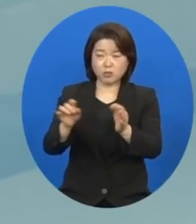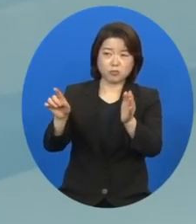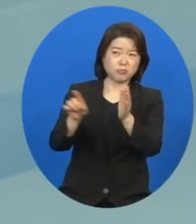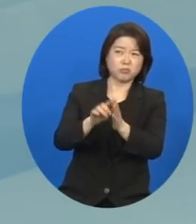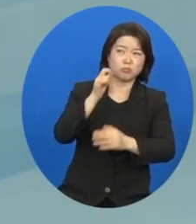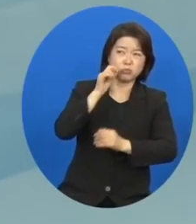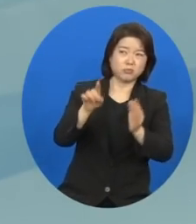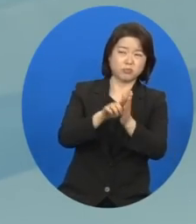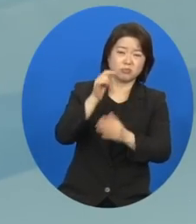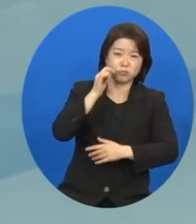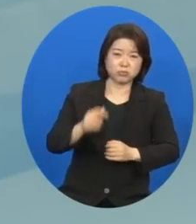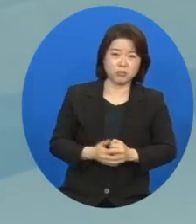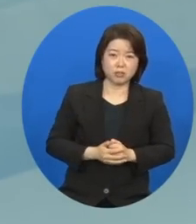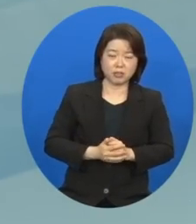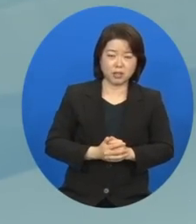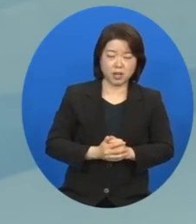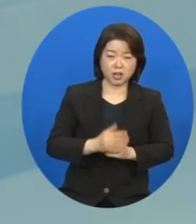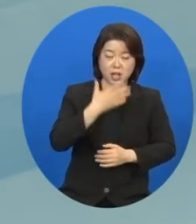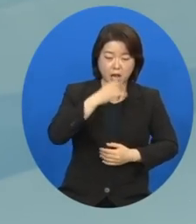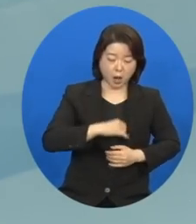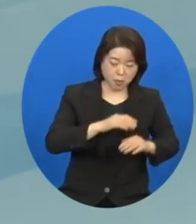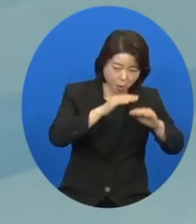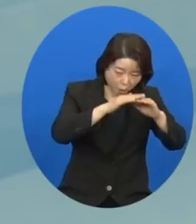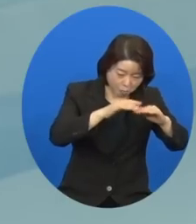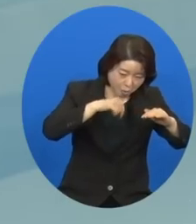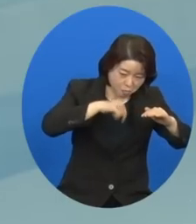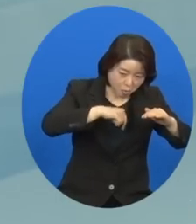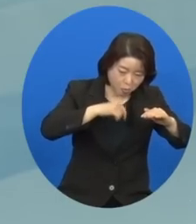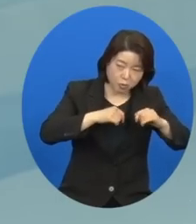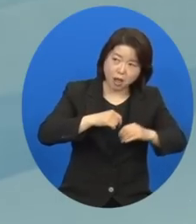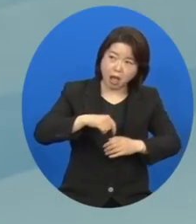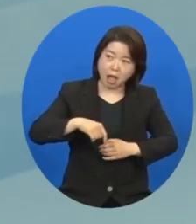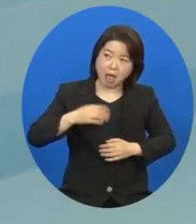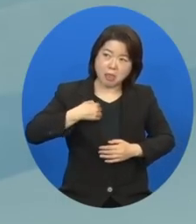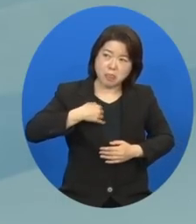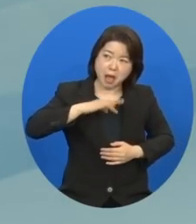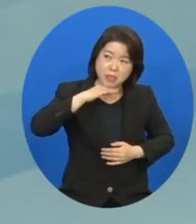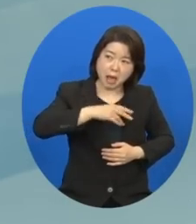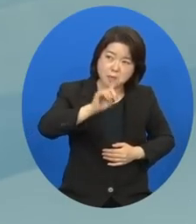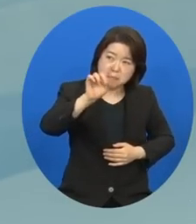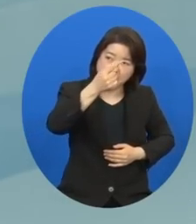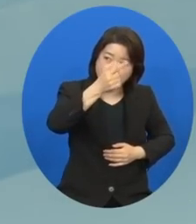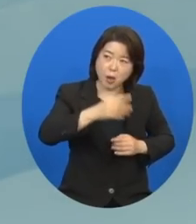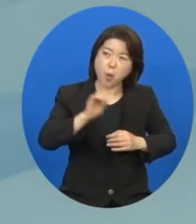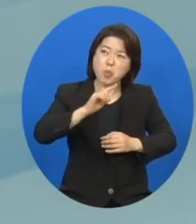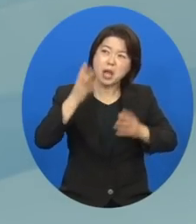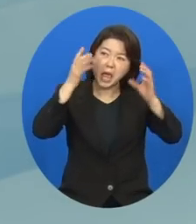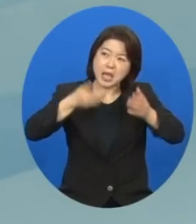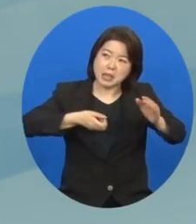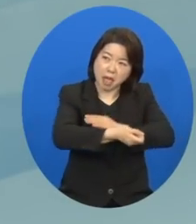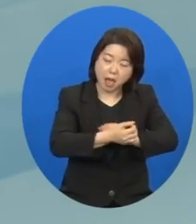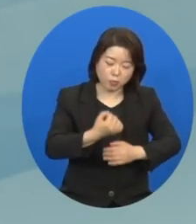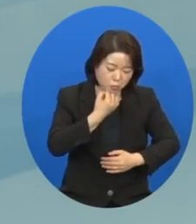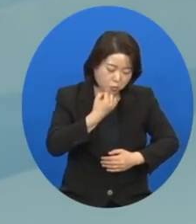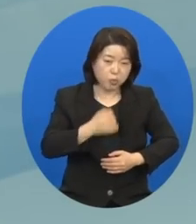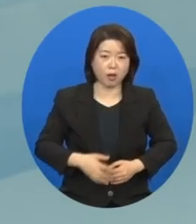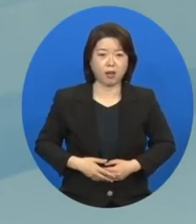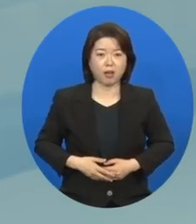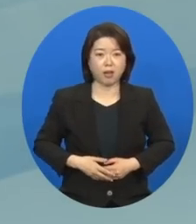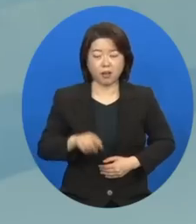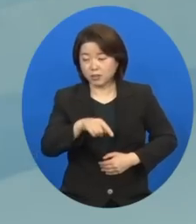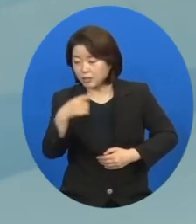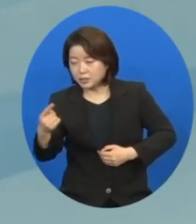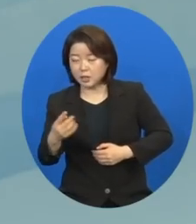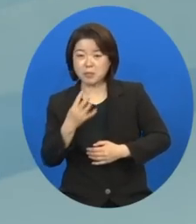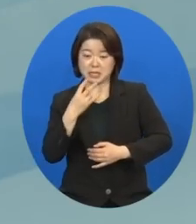거예요. 아브라함이 엎드려 웃으며 마음속으로 이르되 백세된 사람이 어찌 자식을 낳을까. 그 다음에 여러분 18장에 가서도 19장에 가면 사라도 마찬가지로